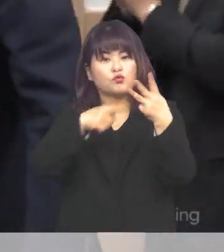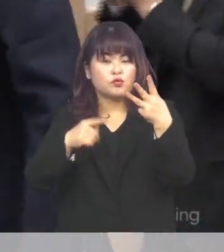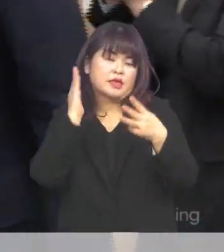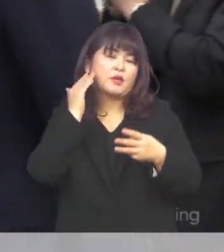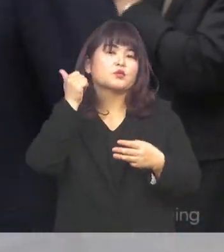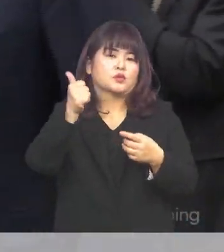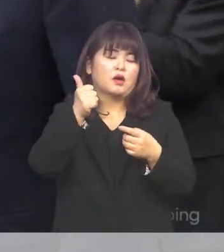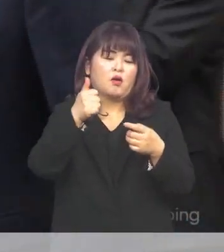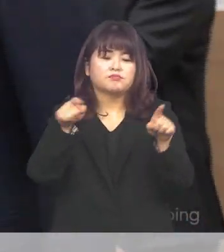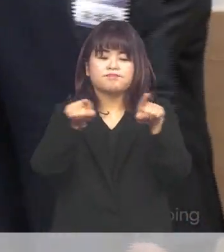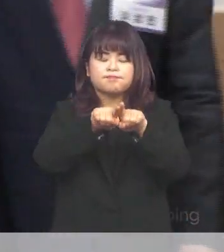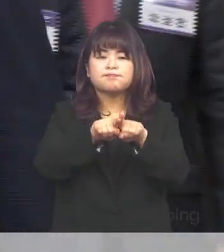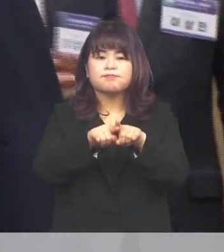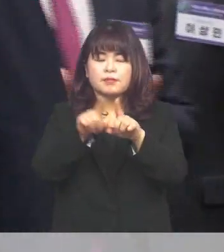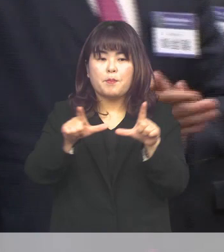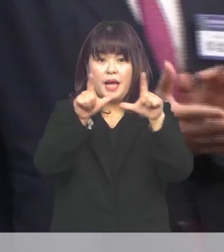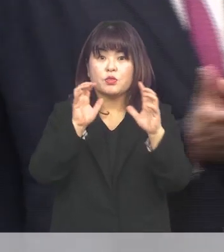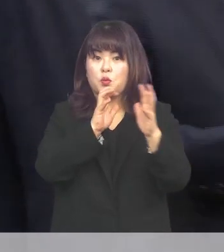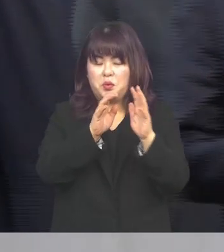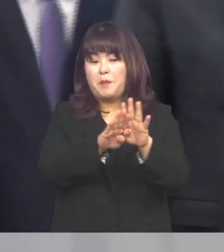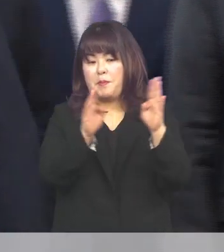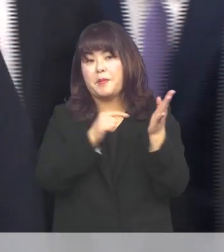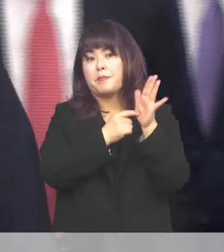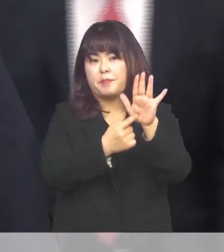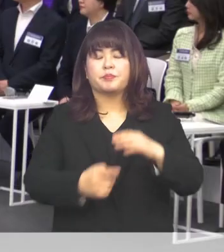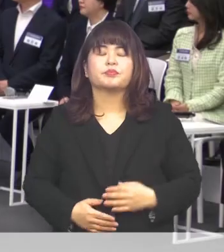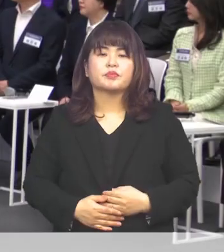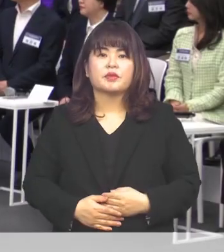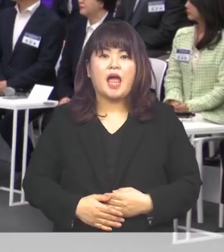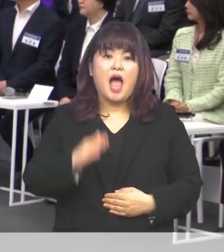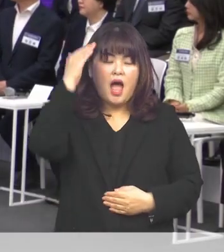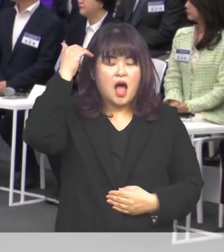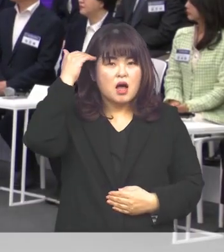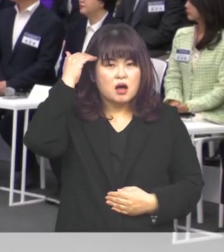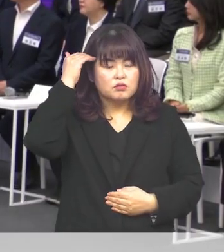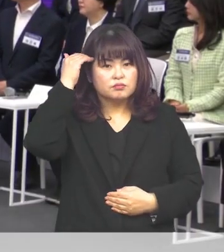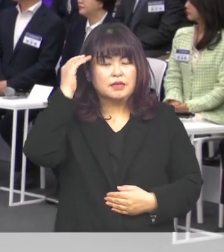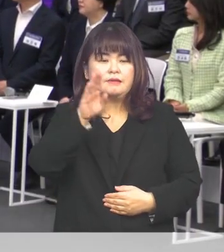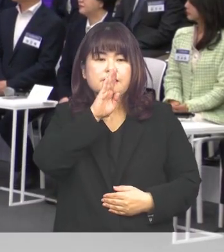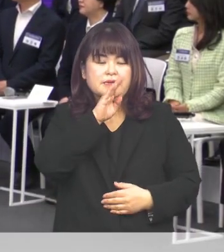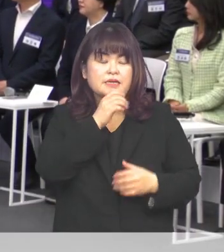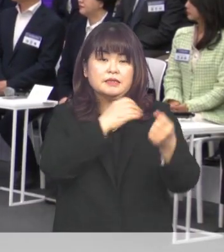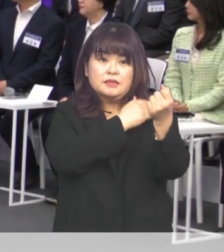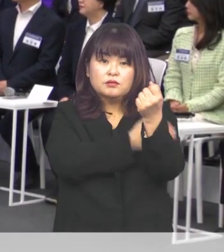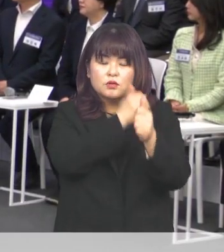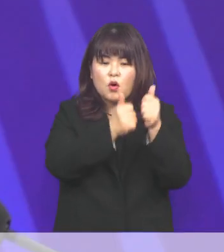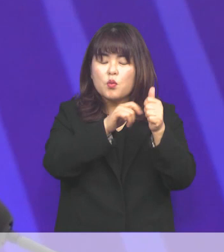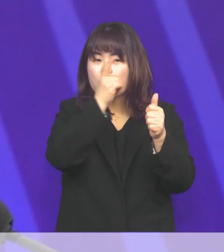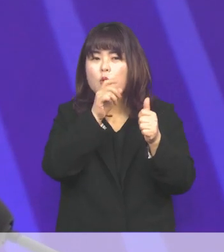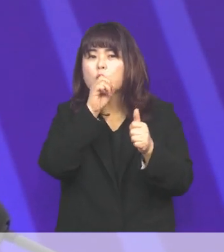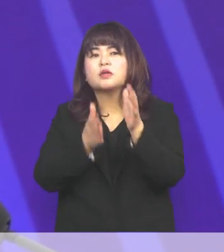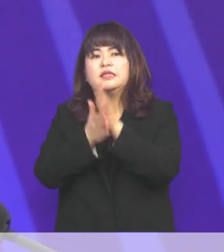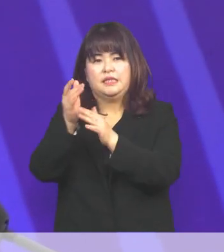주재로 국민과 함께하는 민생토론회가 열렸다고 밝혔습니다. 대한민국 신성장동력허브 용인특예시를 주재로